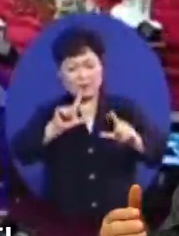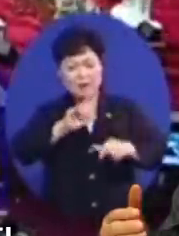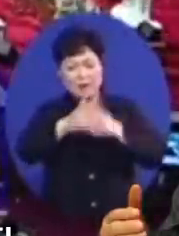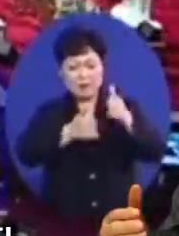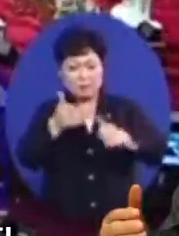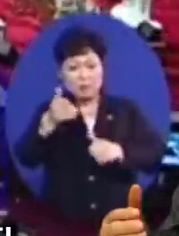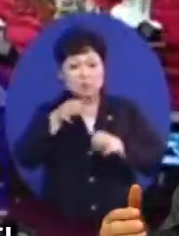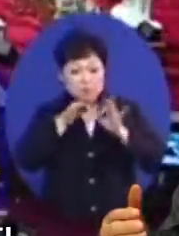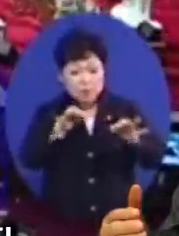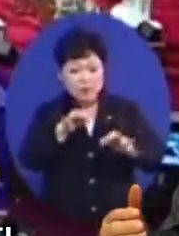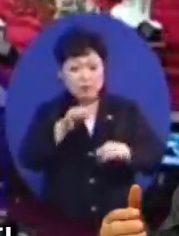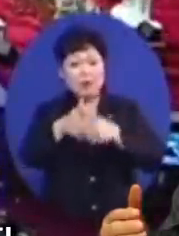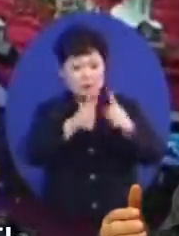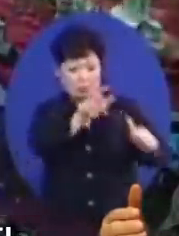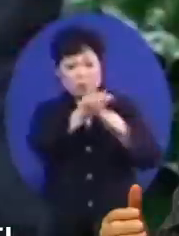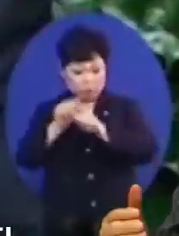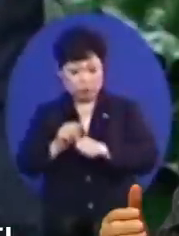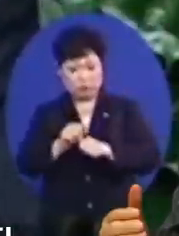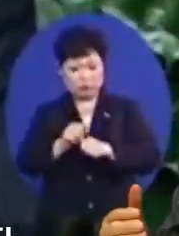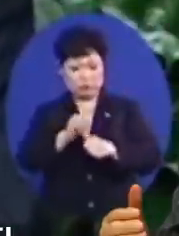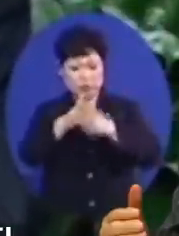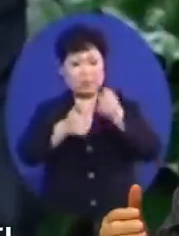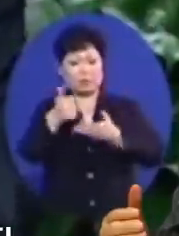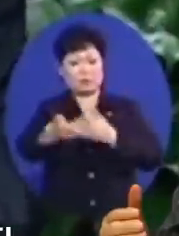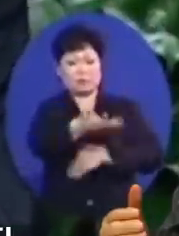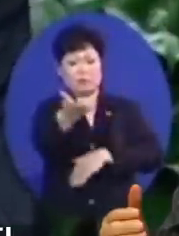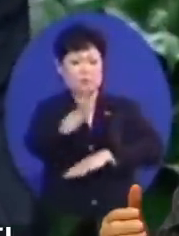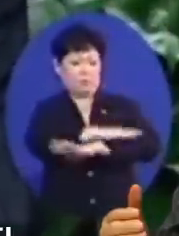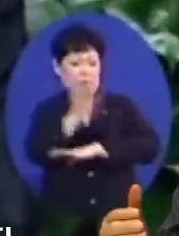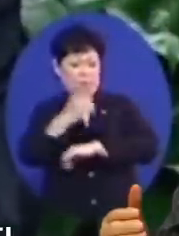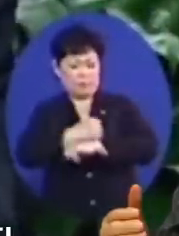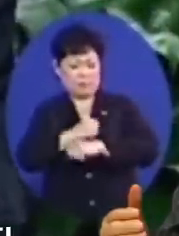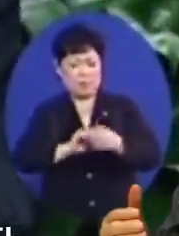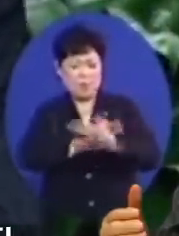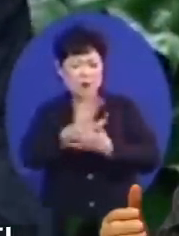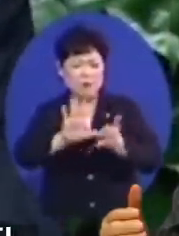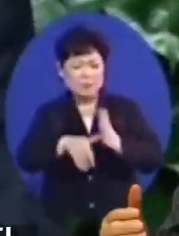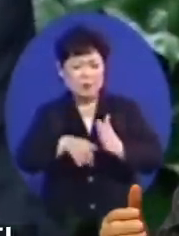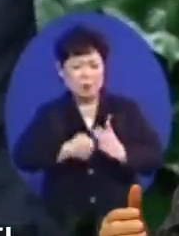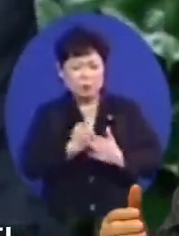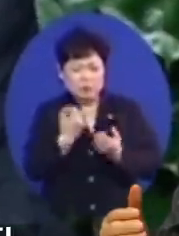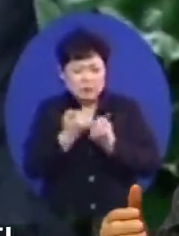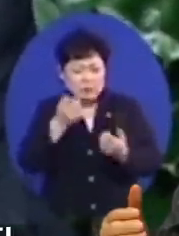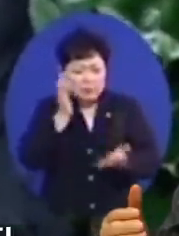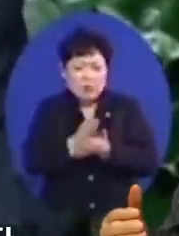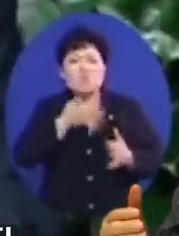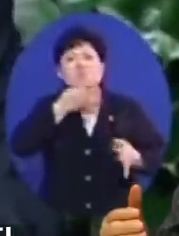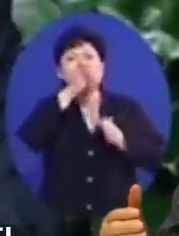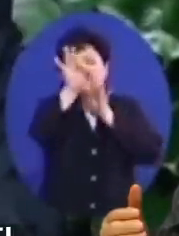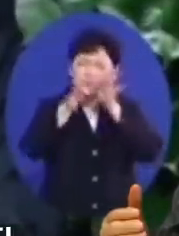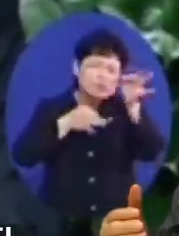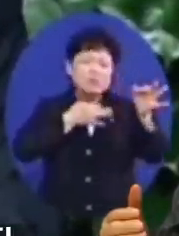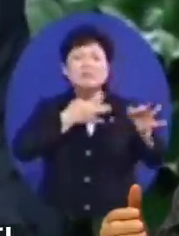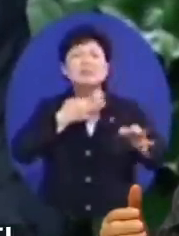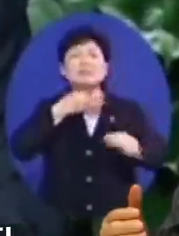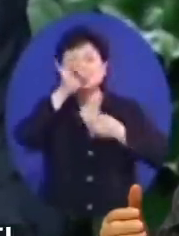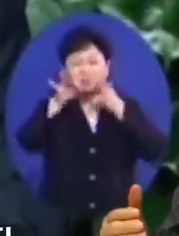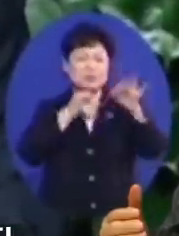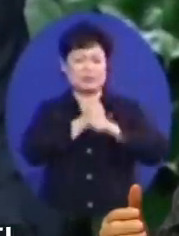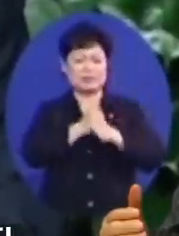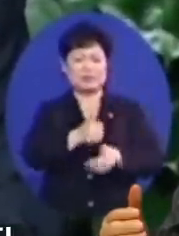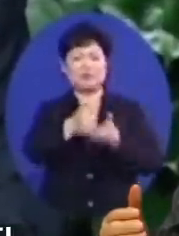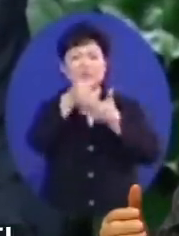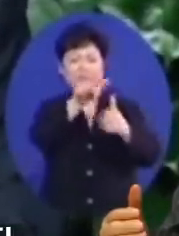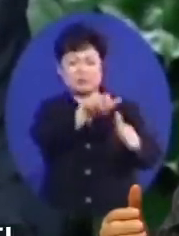나를 영화롭게 하리라. 환난이 다가왔을 때 혼자 싸우지 말고 부르짖으십시오. 주님이 우리를 건져주고